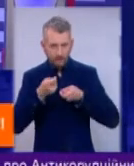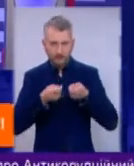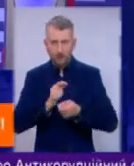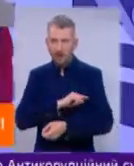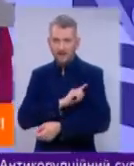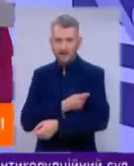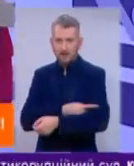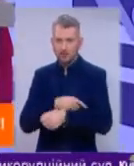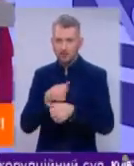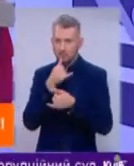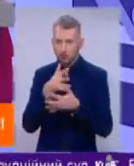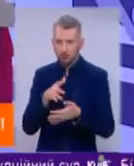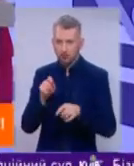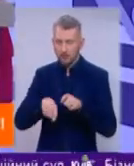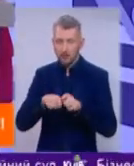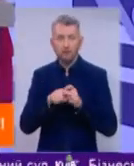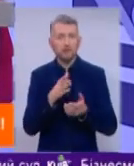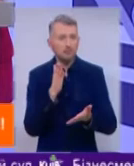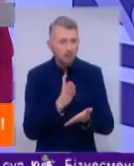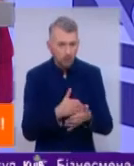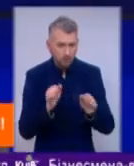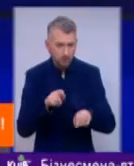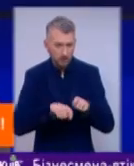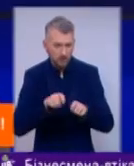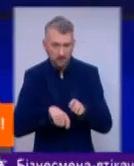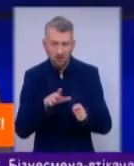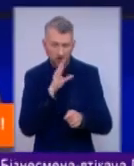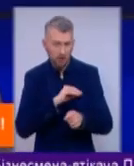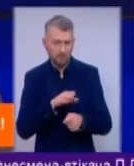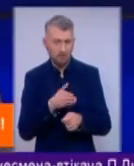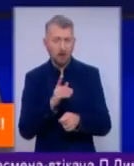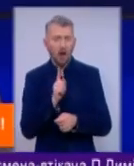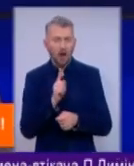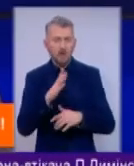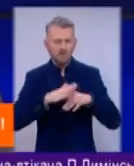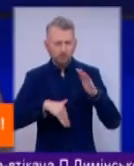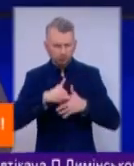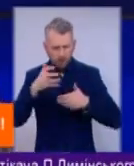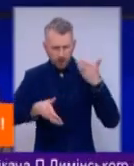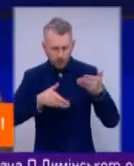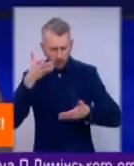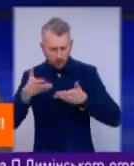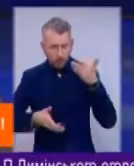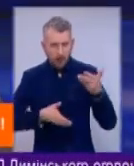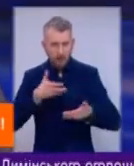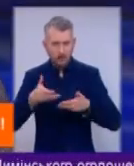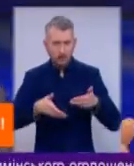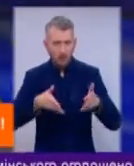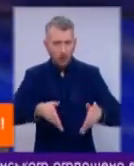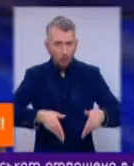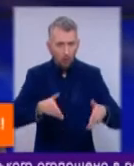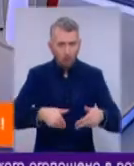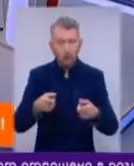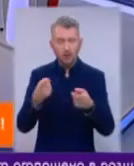можливості не мають перевірити просто? Вони мають фізичну можливість перевірити, але, вибачте, вручну перекопати города і наняти